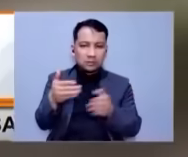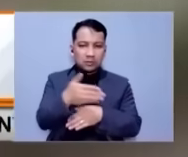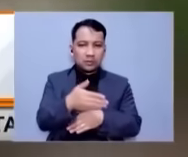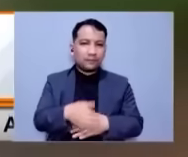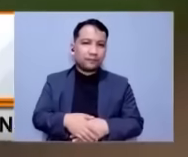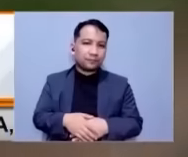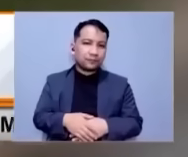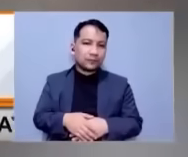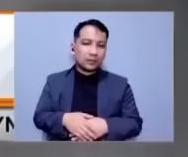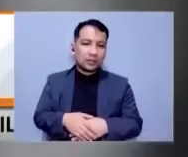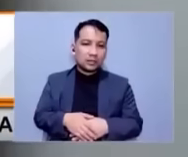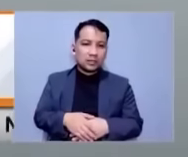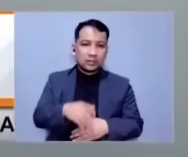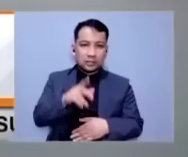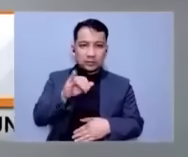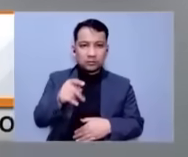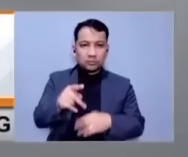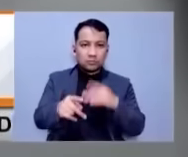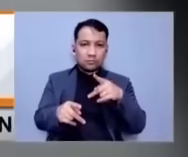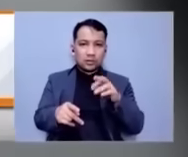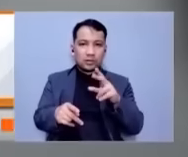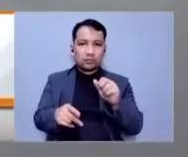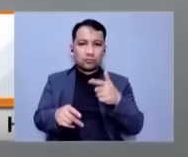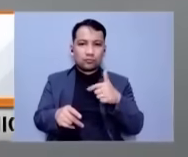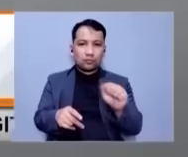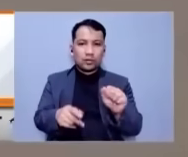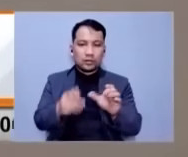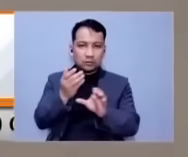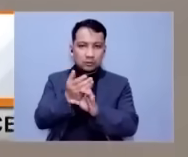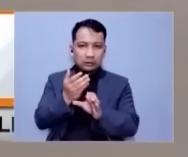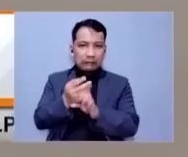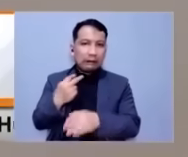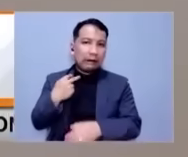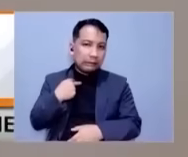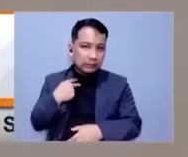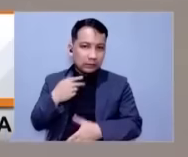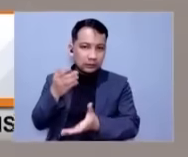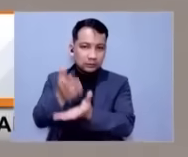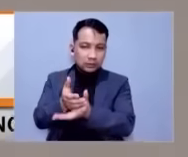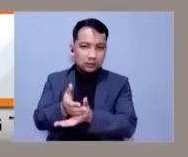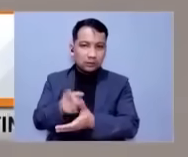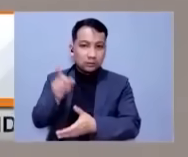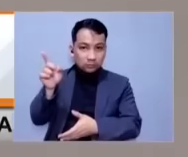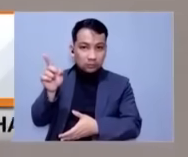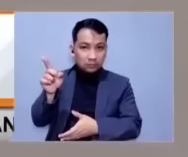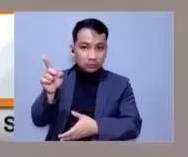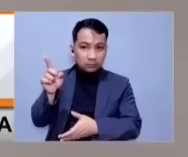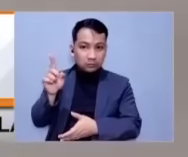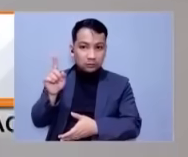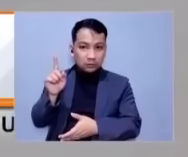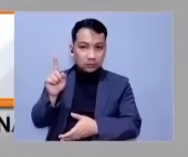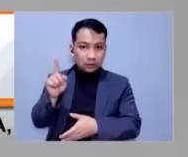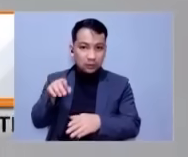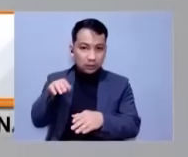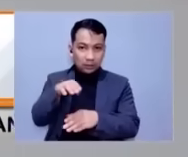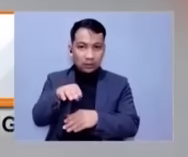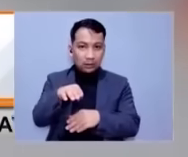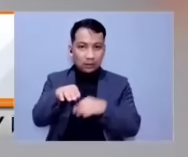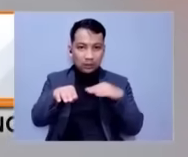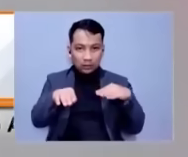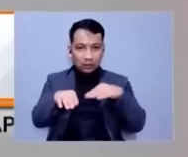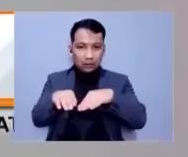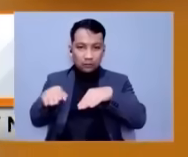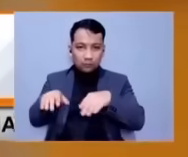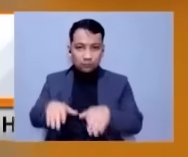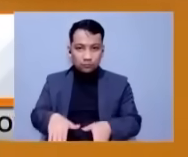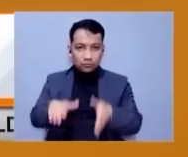Samantala, sa Limpio, Paraguay, mga sasakyan naman ang stranded. Gaya ng kotseng ito na hindi na makausad dahil lang mistulang ilog ang mga